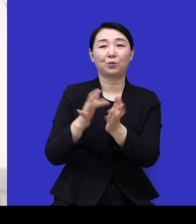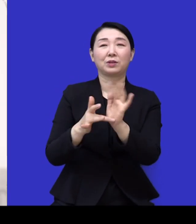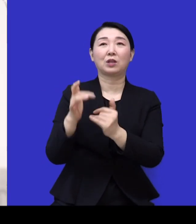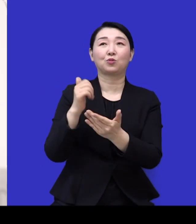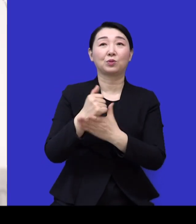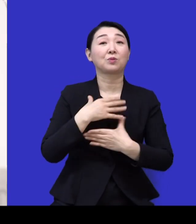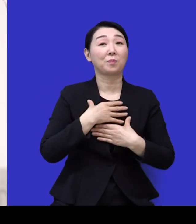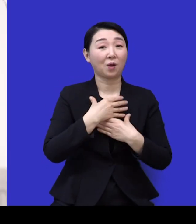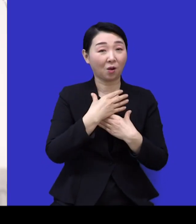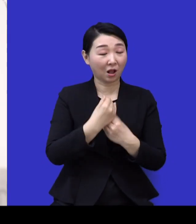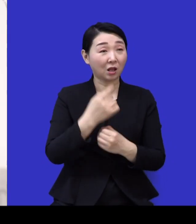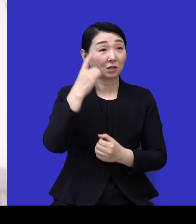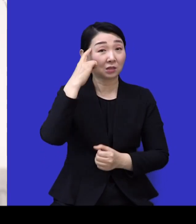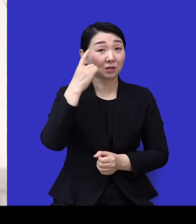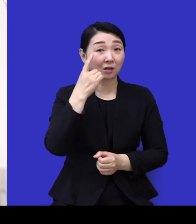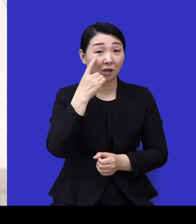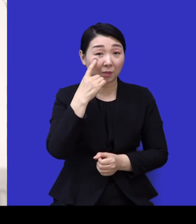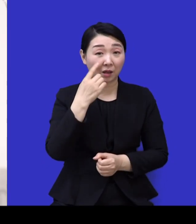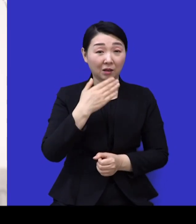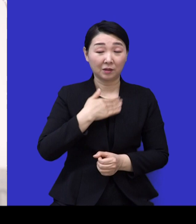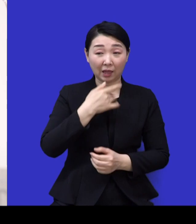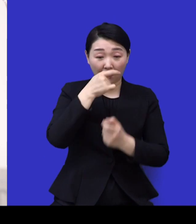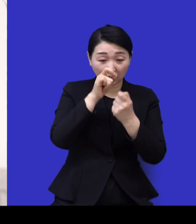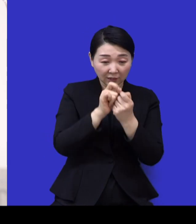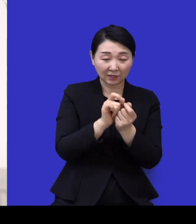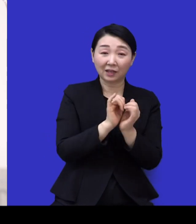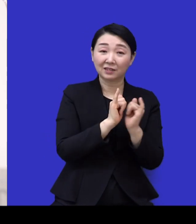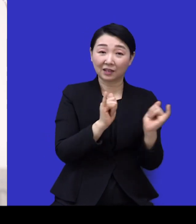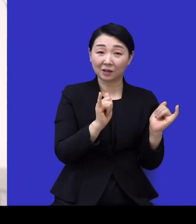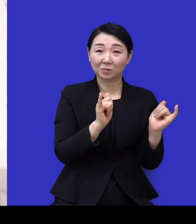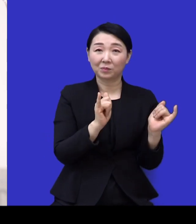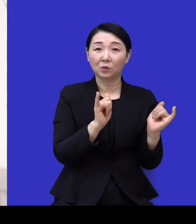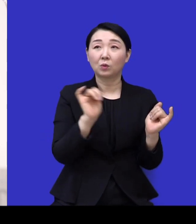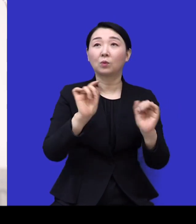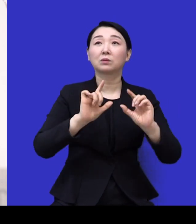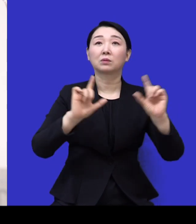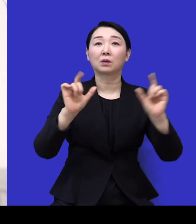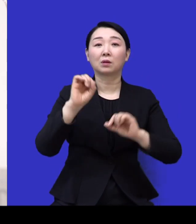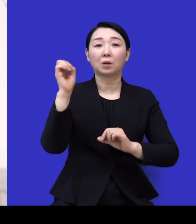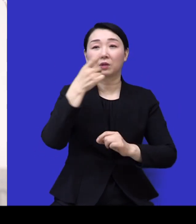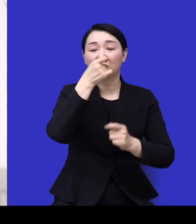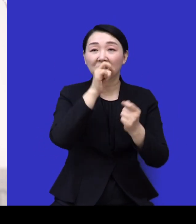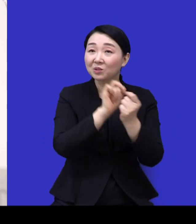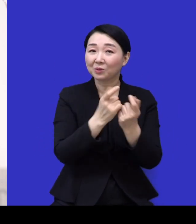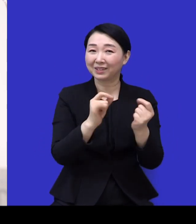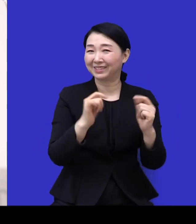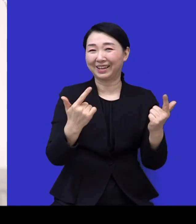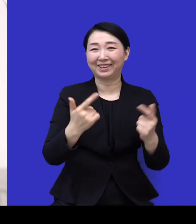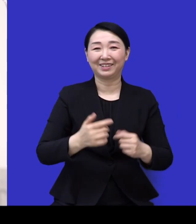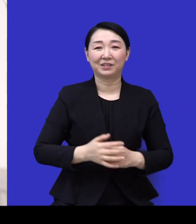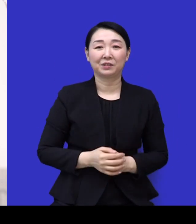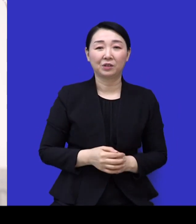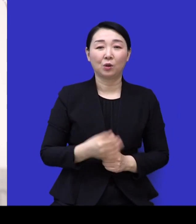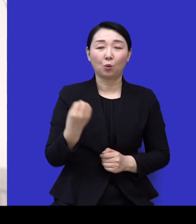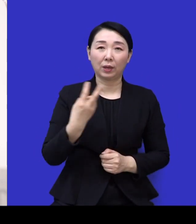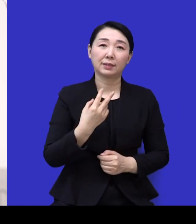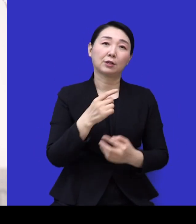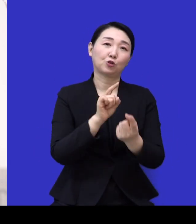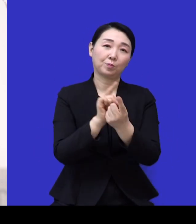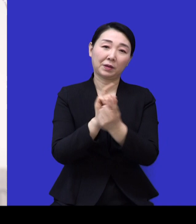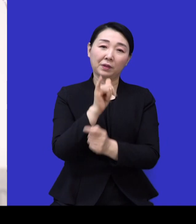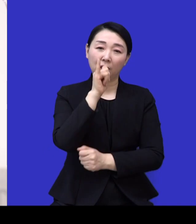주신 평안. 그 생각해 보면 저하고 친한 사람들이 어느 날 갑자기 친해진 것 같지는 않아요. 예. 자주